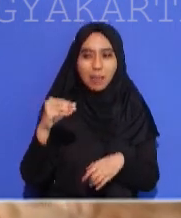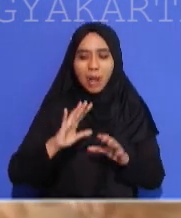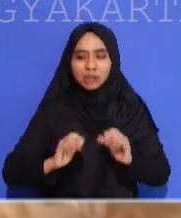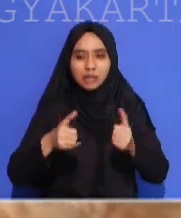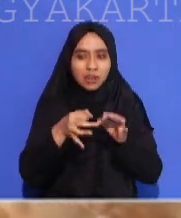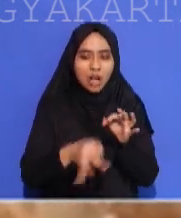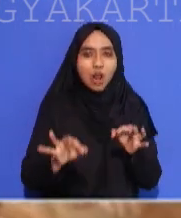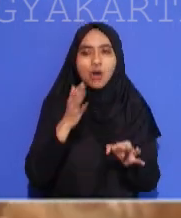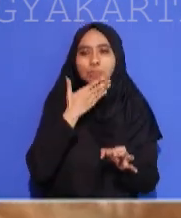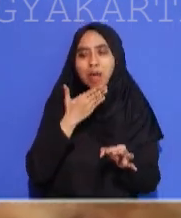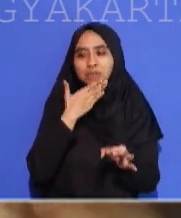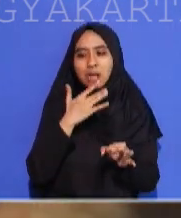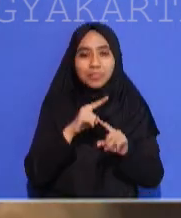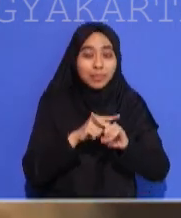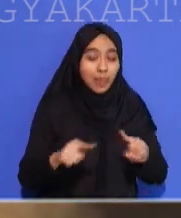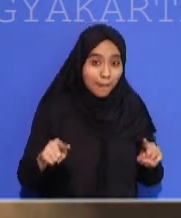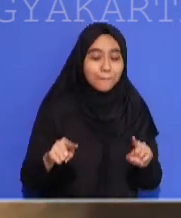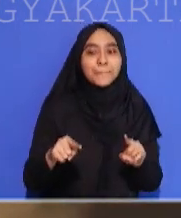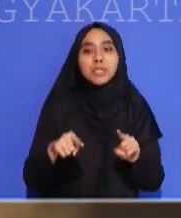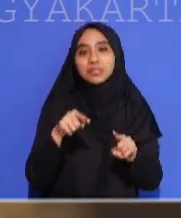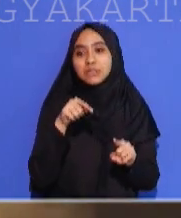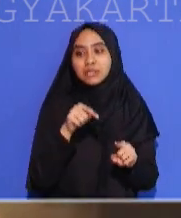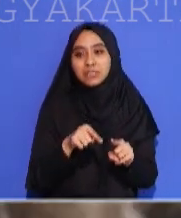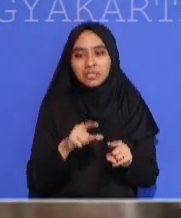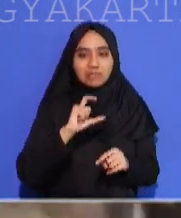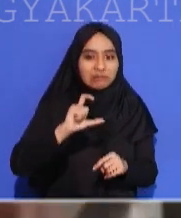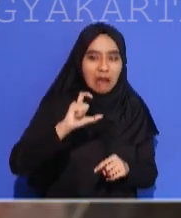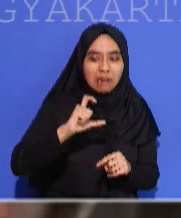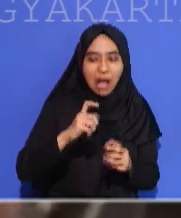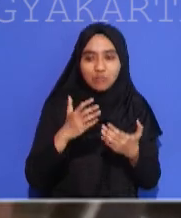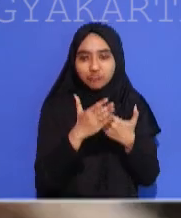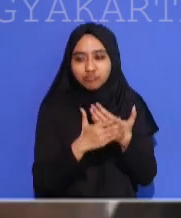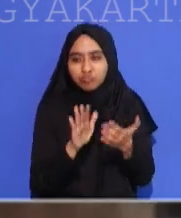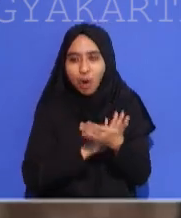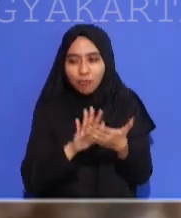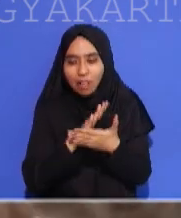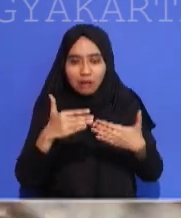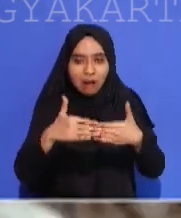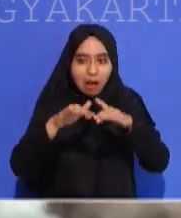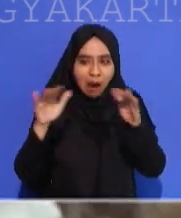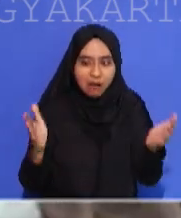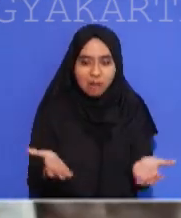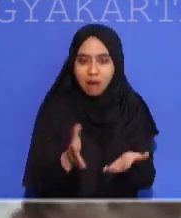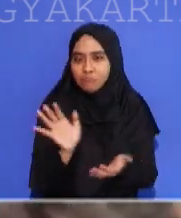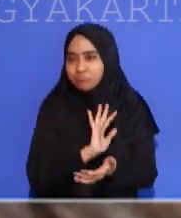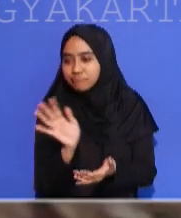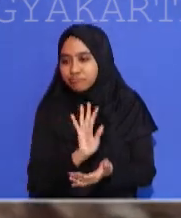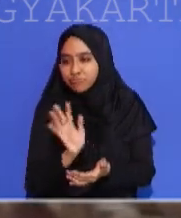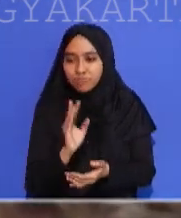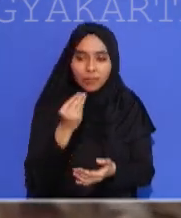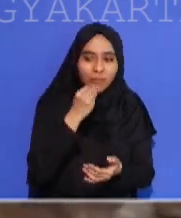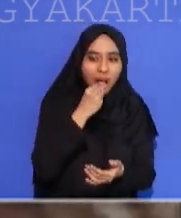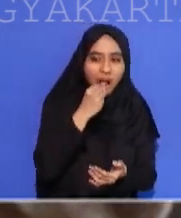telurumnya Han sa yang medak Hanyal cara pemelihara Tan menggunak kandang Bai ser jenis pakan